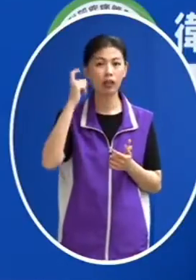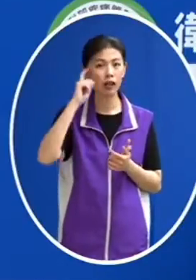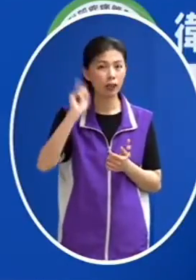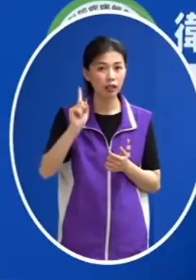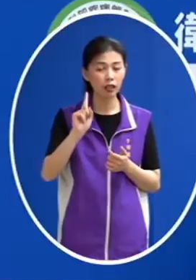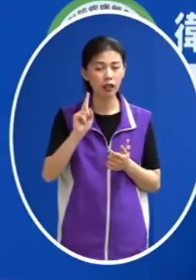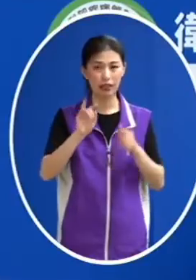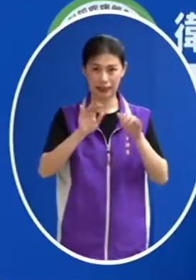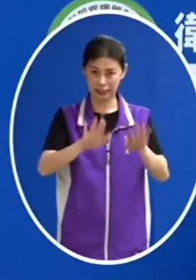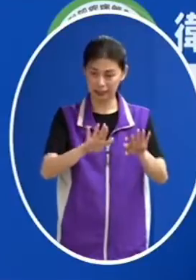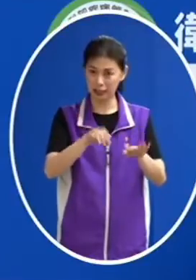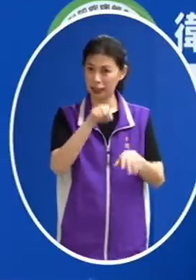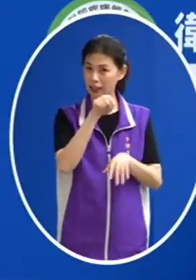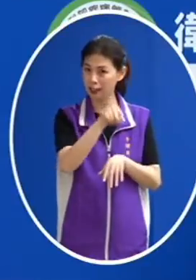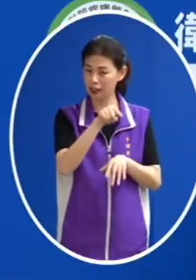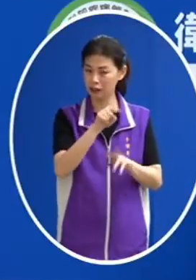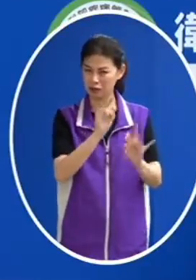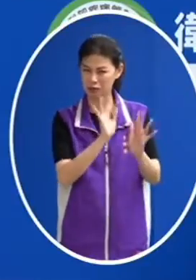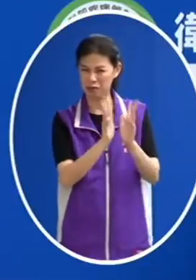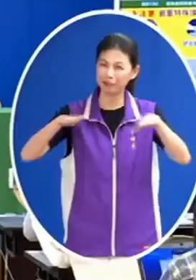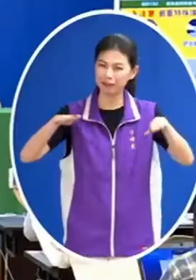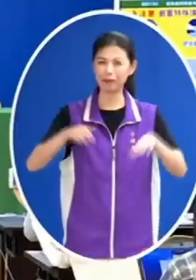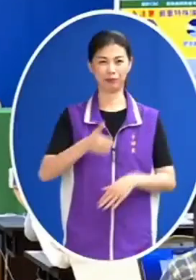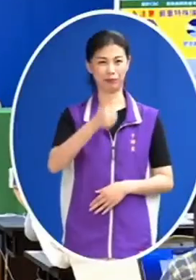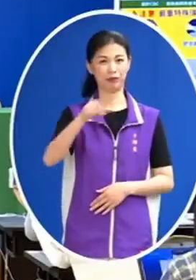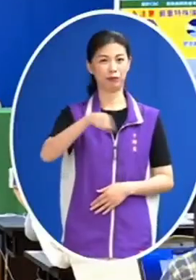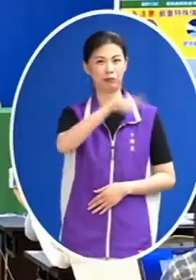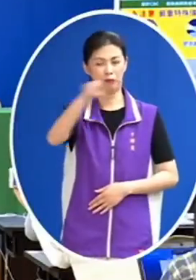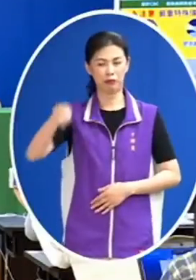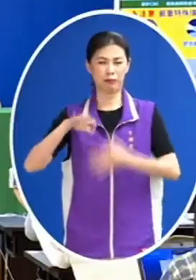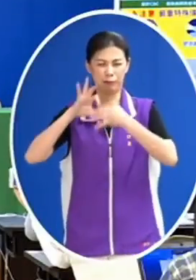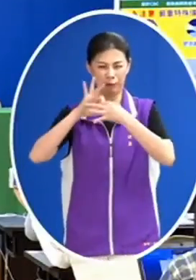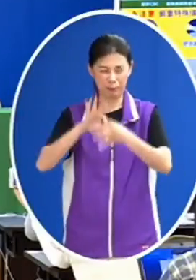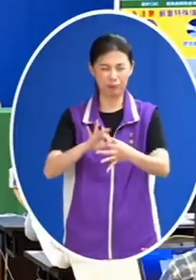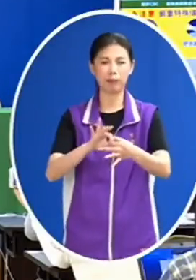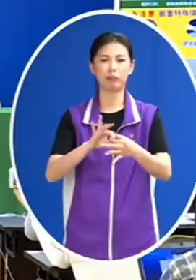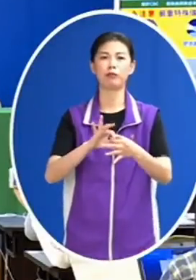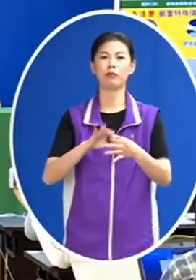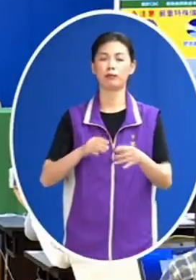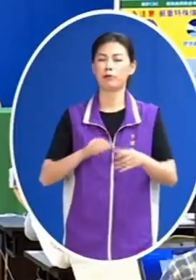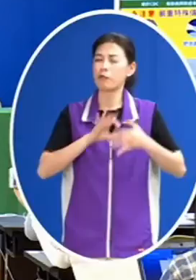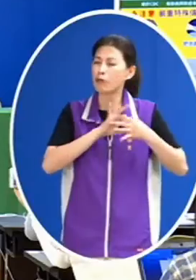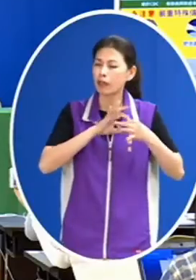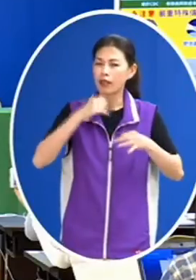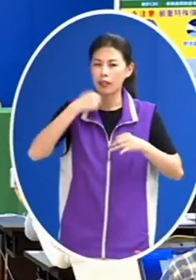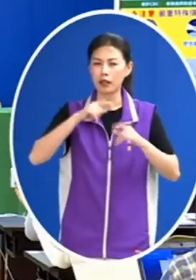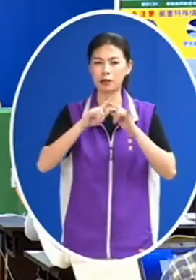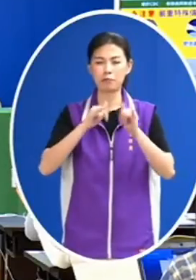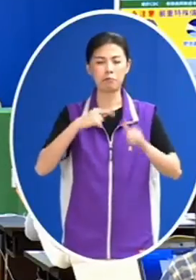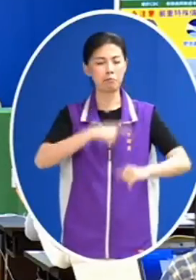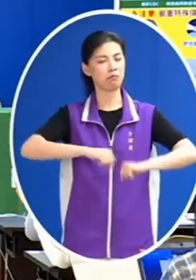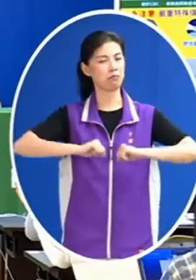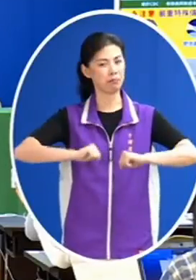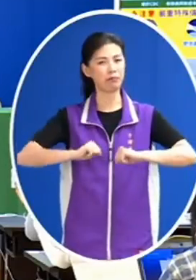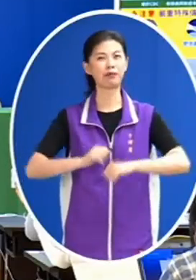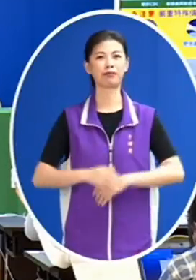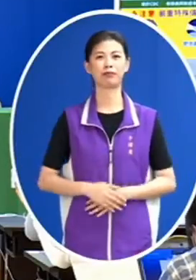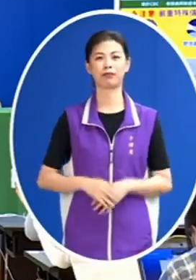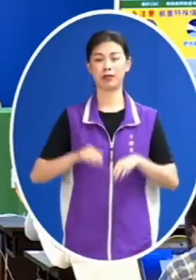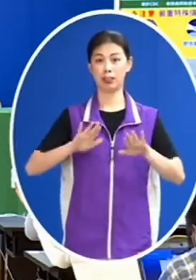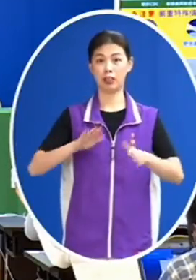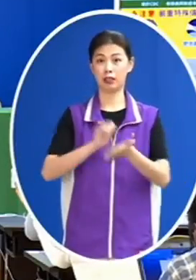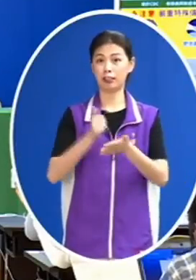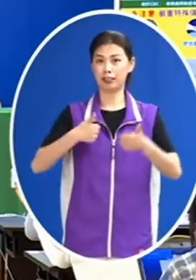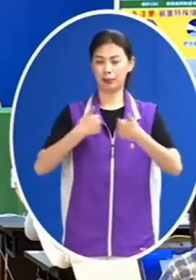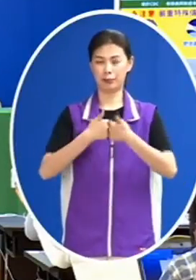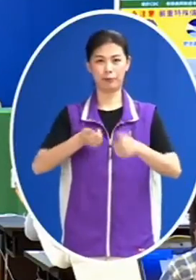那个地点它拥挤的情况去来关心。 另外针对边境管制呢，陈时中表示不会突然全面